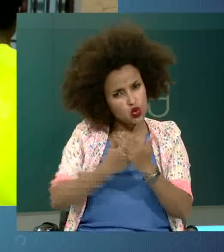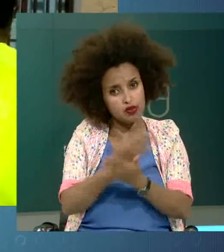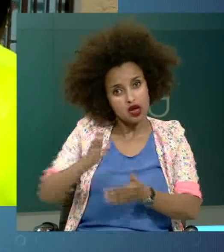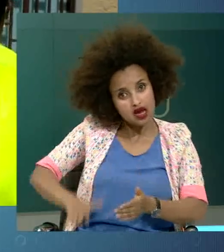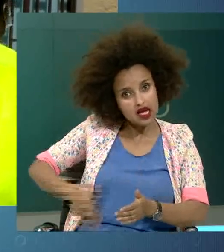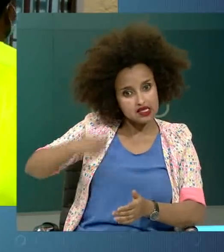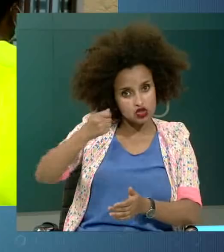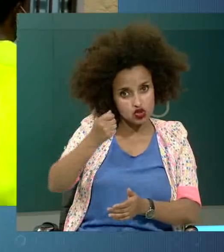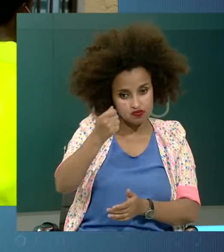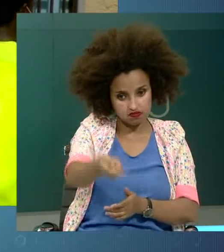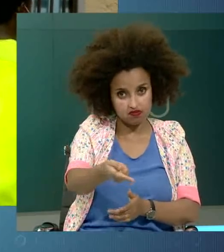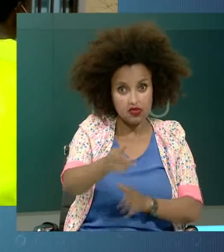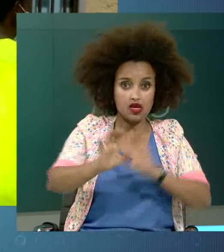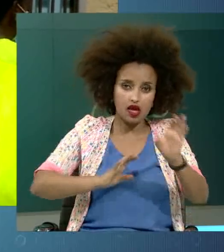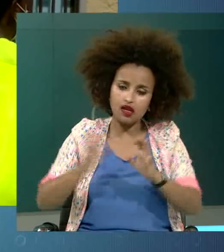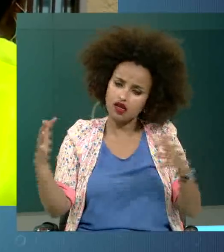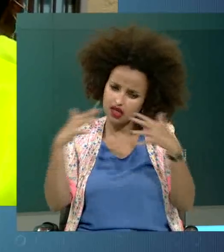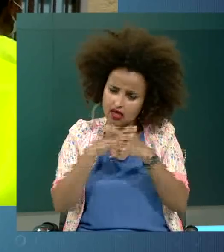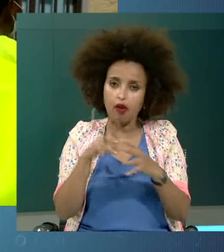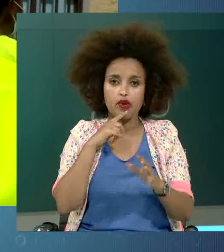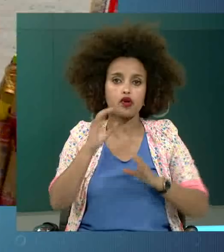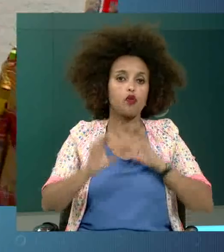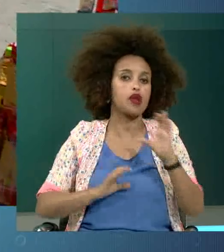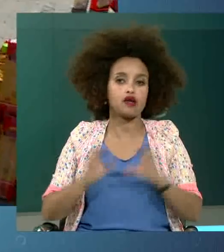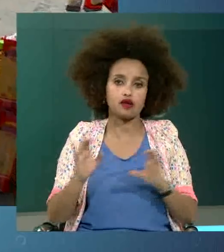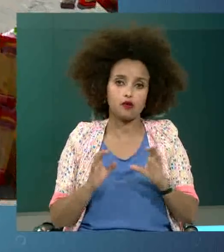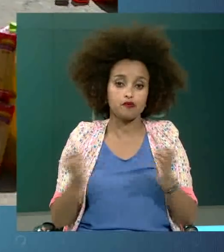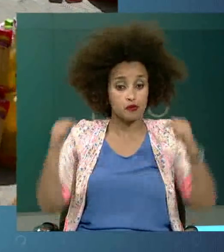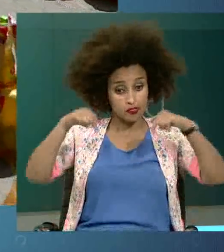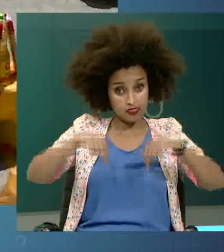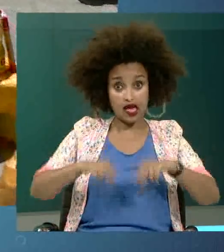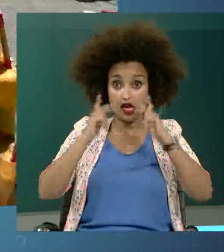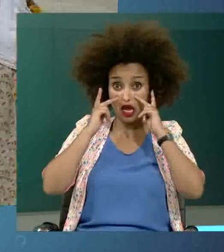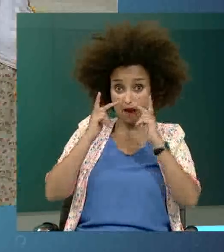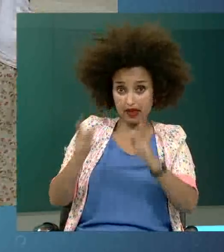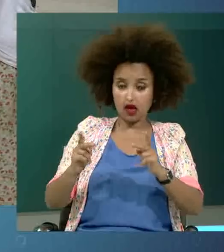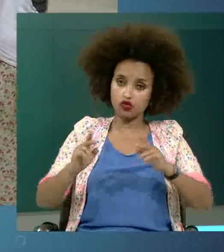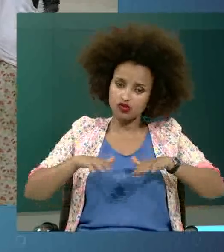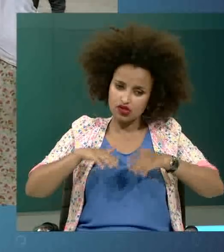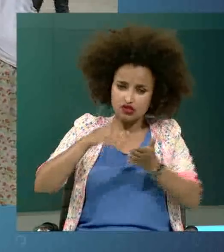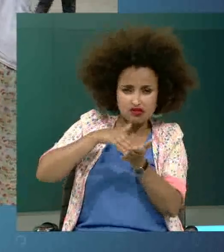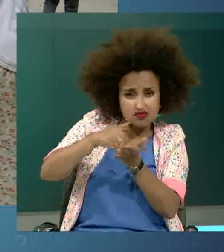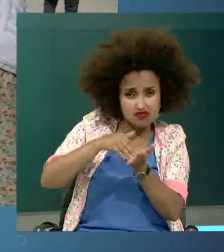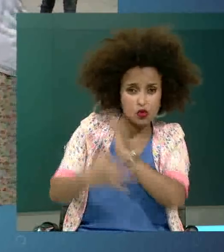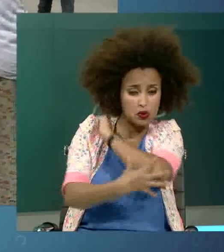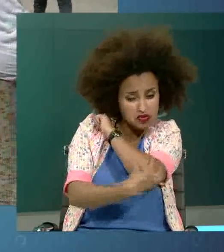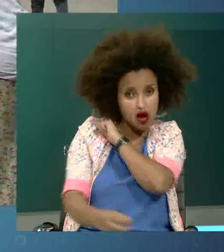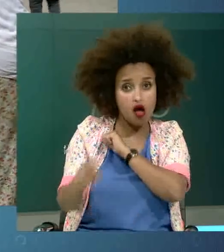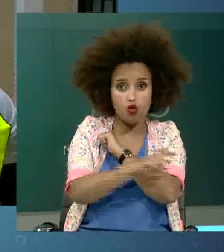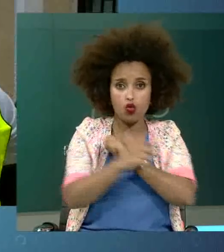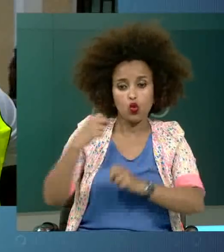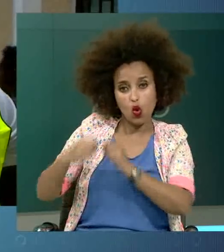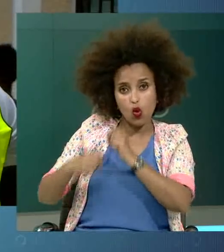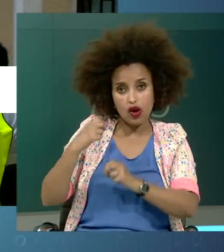ከኪሳችንም ከምናችንም ይያረግን የተባበረን ነው ምናረገው ይሄን ነገር ዛሬ የምታዩት እንግዲህ አቀም ደካማ ለሆኑ ወገኖቻችን እርዳታ